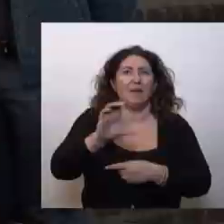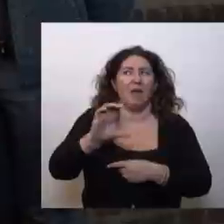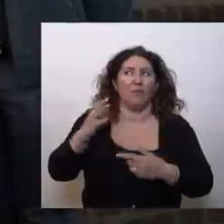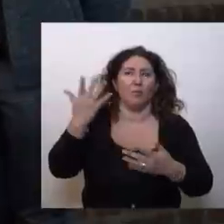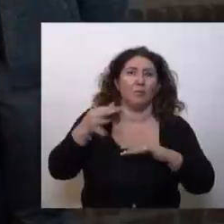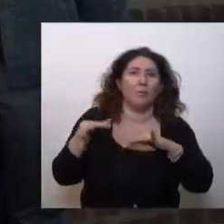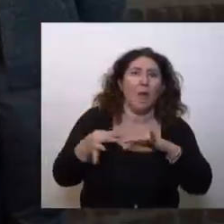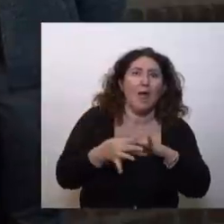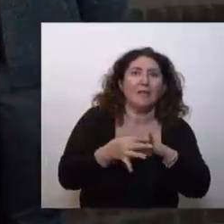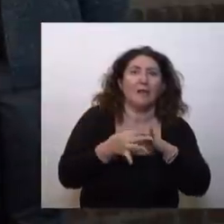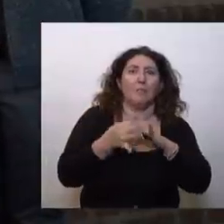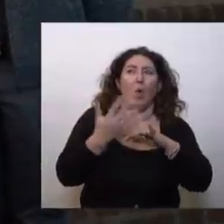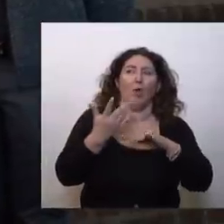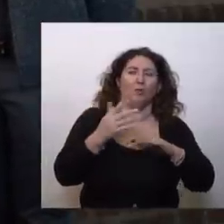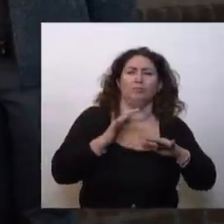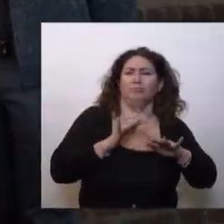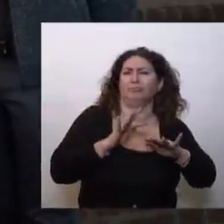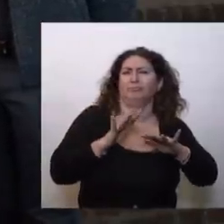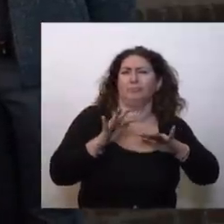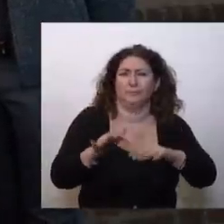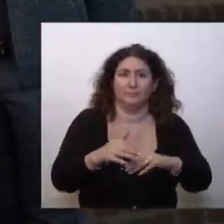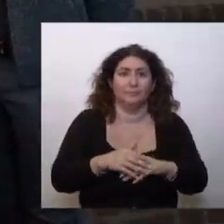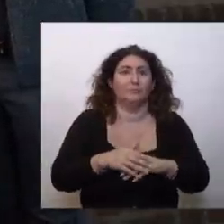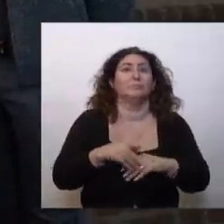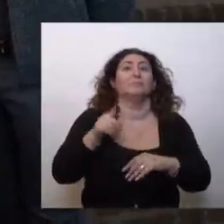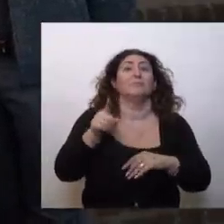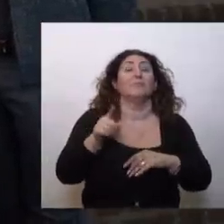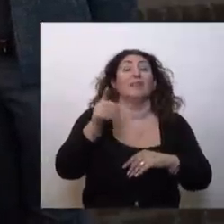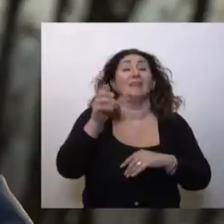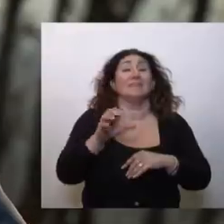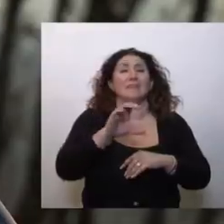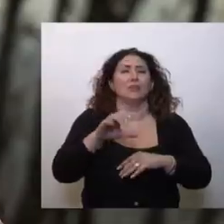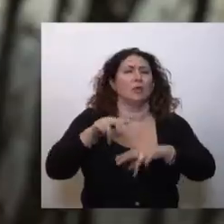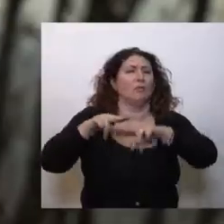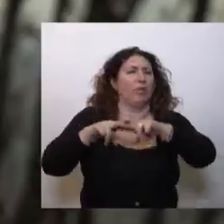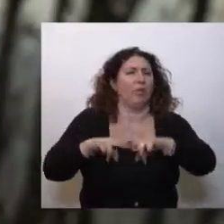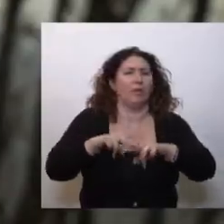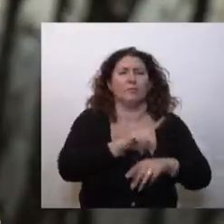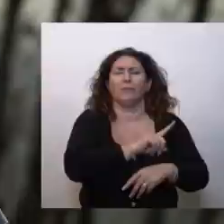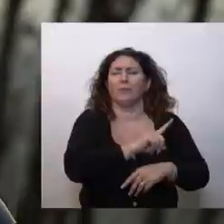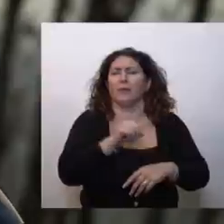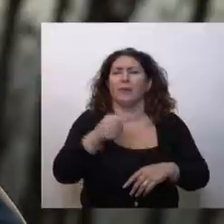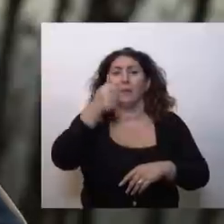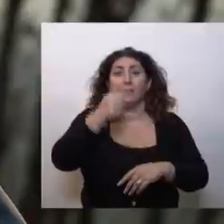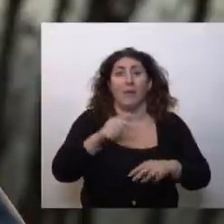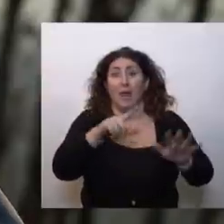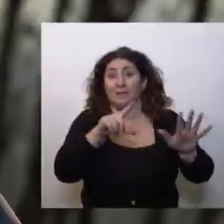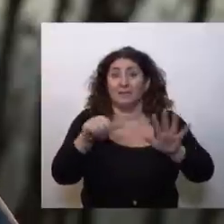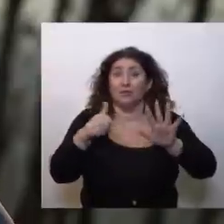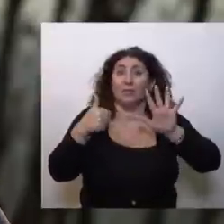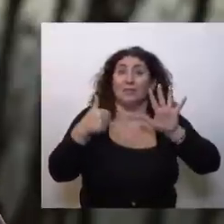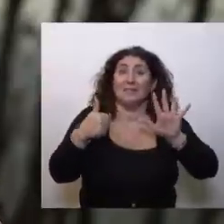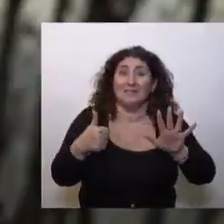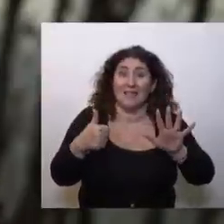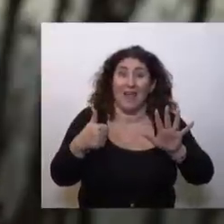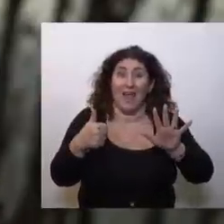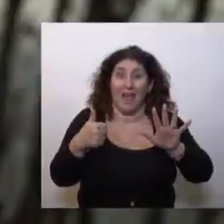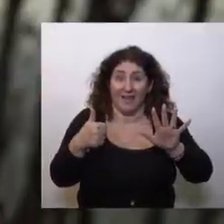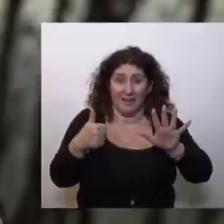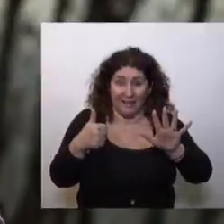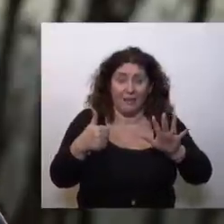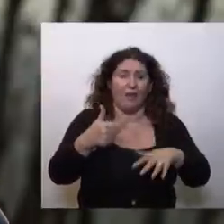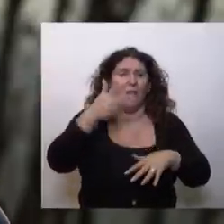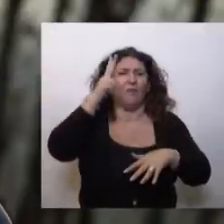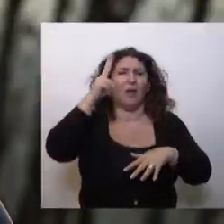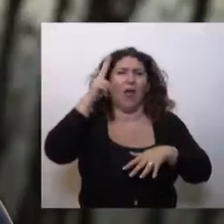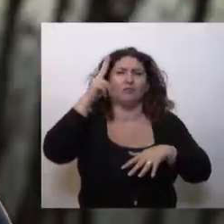matrimoni. La Sindone non si muoverà più da Torino se non nel 1706, in occasione dell'assedio di Torino da parte